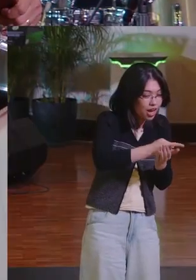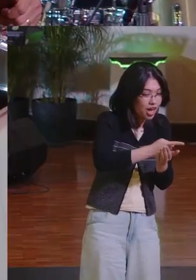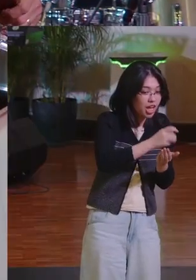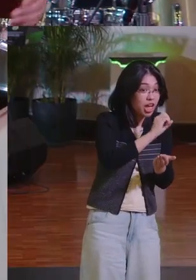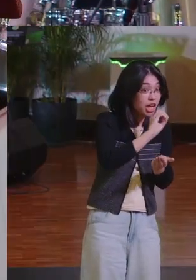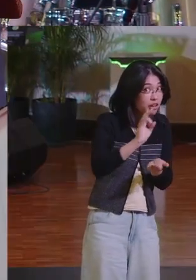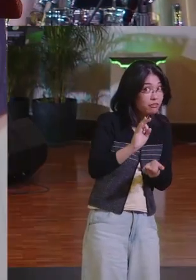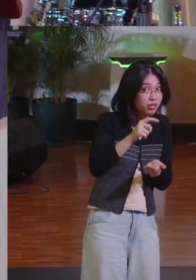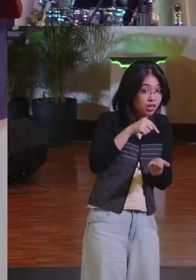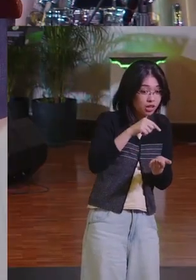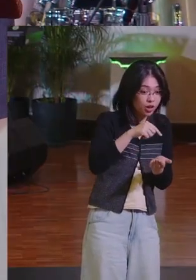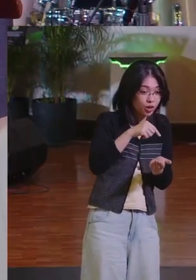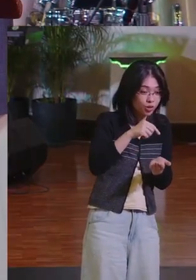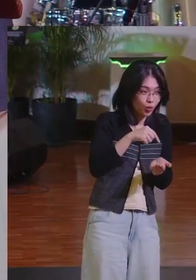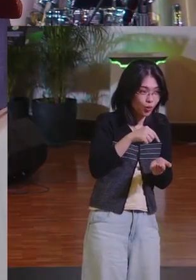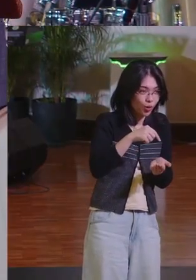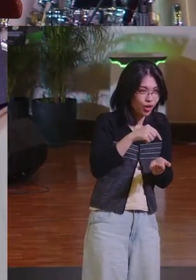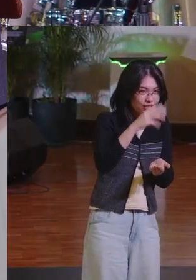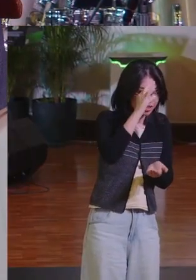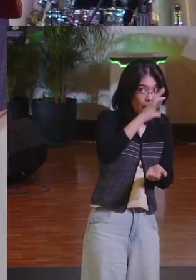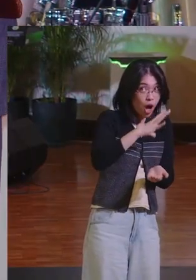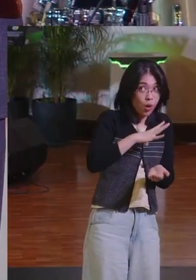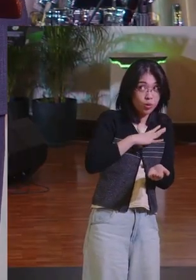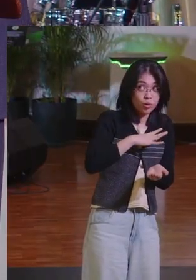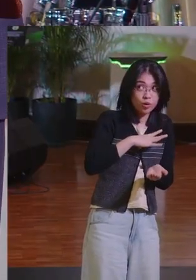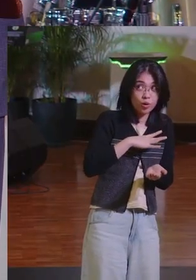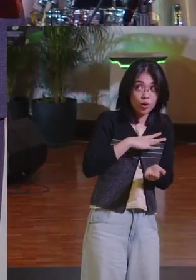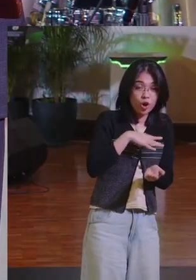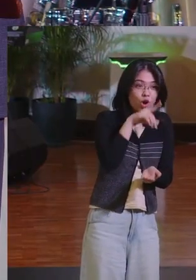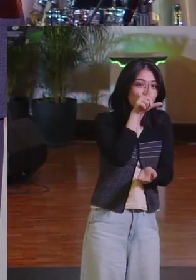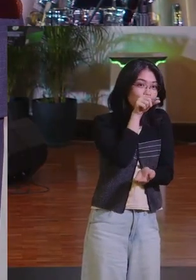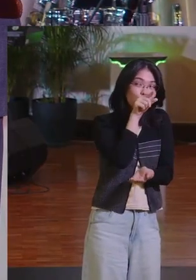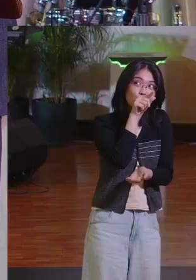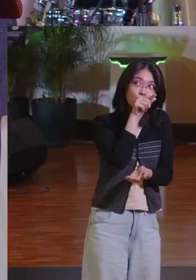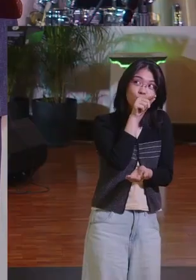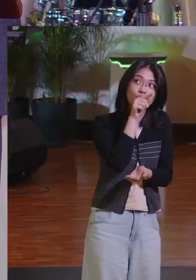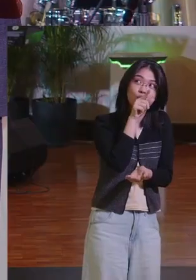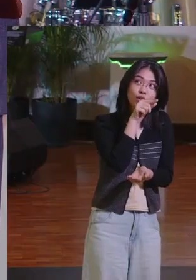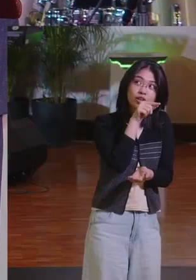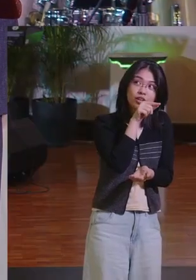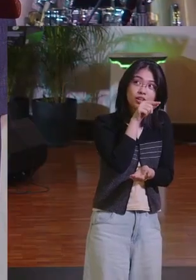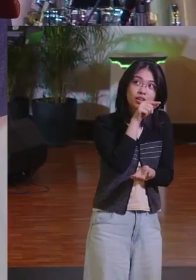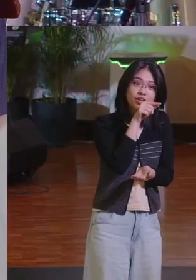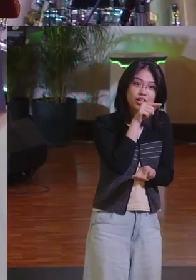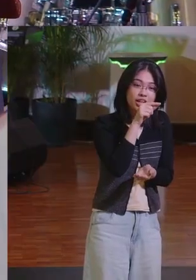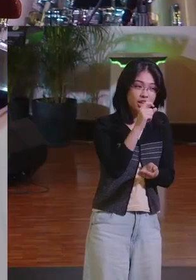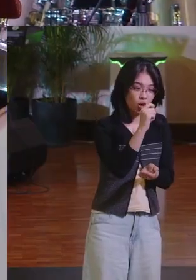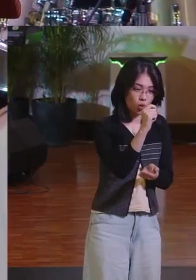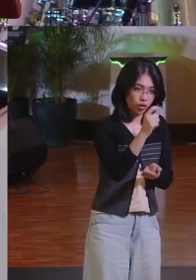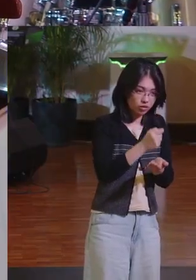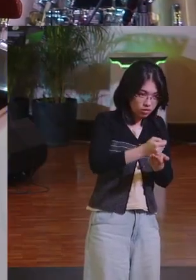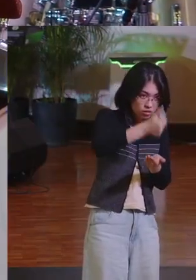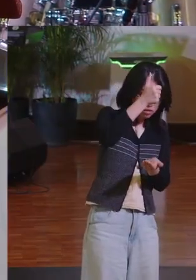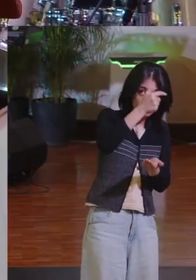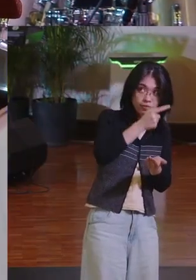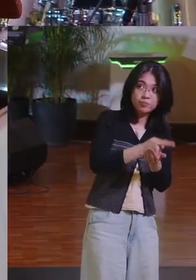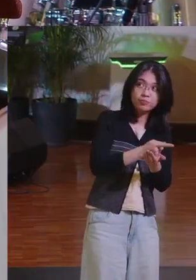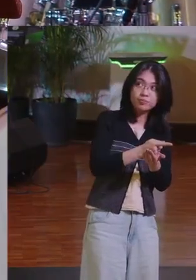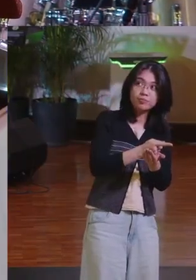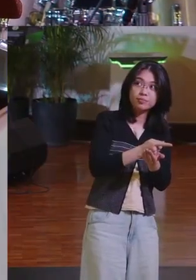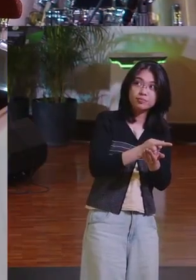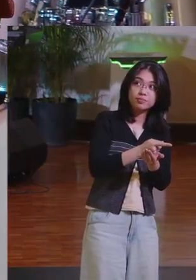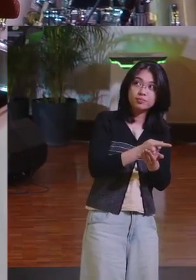tao o ibon, di ba? Hindi ko alam yung ibon, ba't may ibon doon Alam ko yung tao. Pagka tao, Lord, will mo. Pag